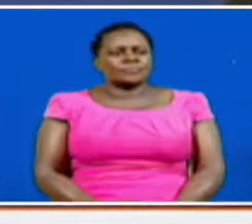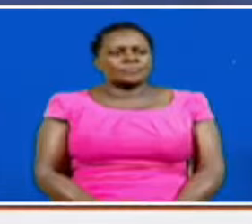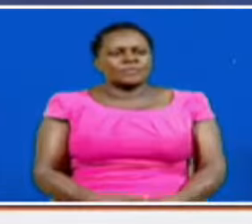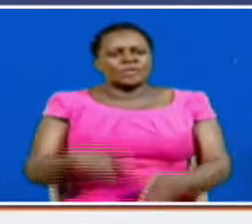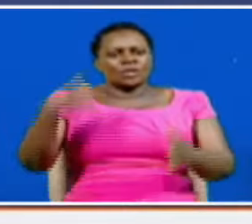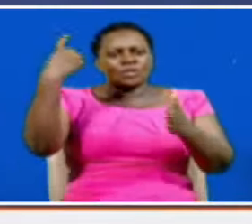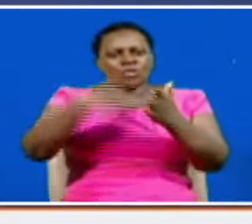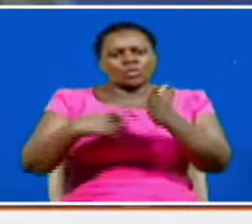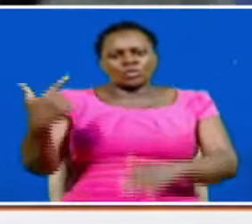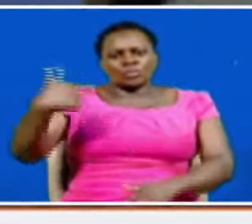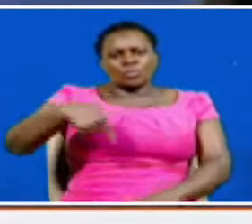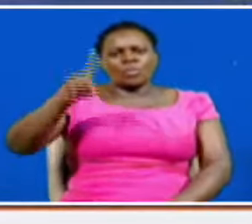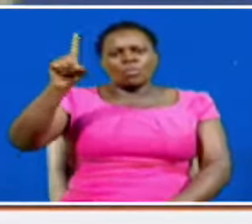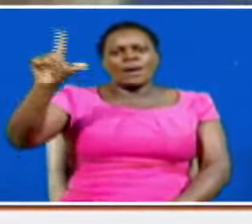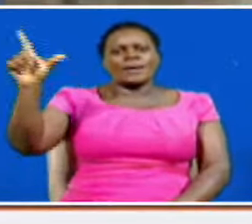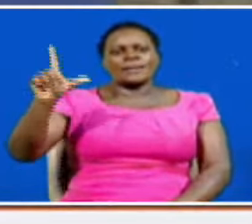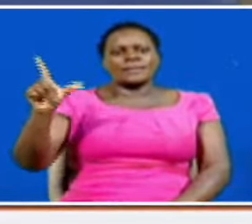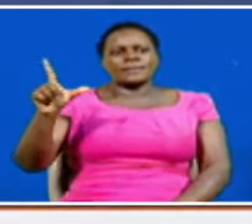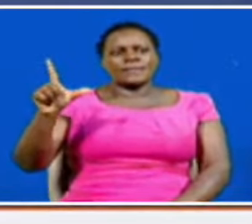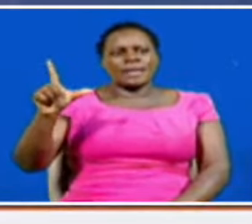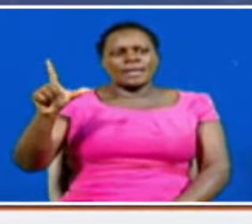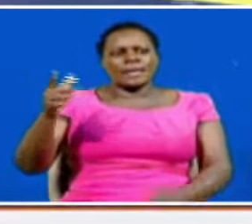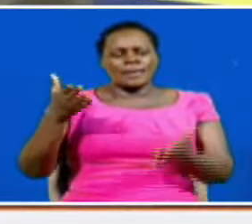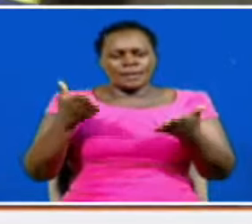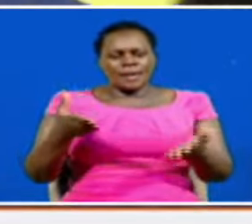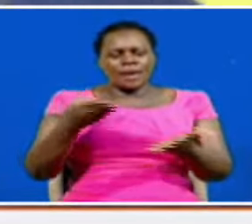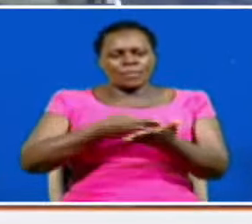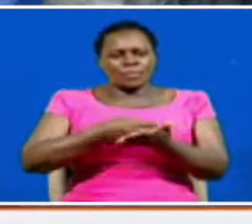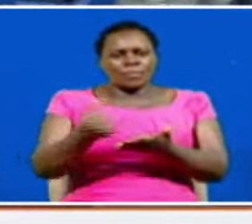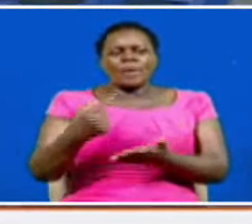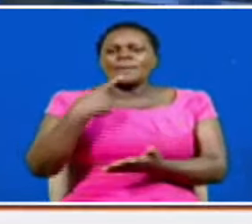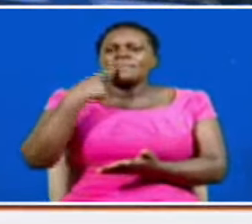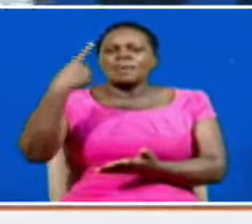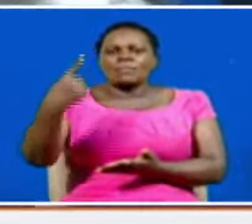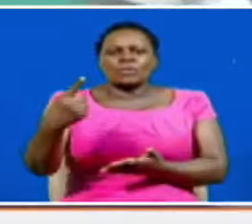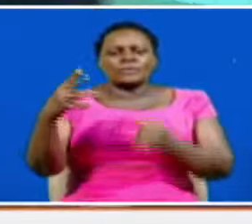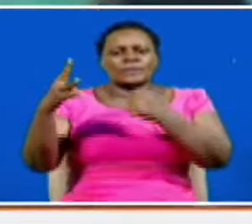Bei kwa lita moja ya mafuta ya petroli sasa itauzwa kwa shilingi